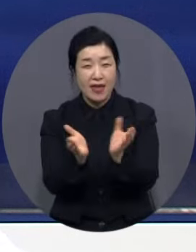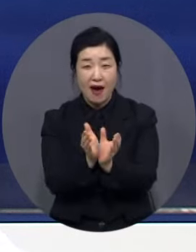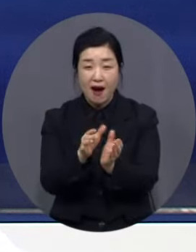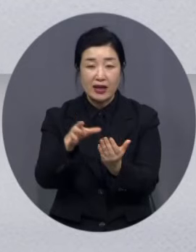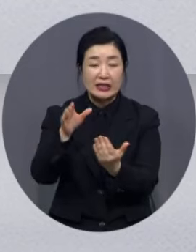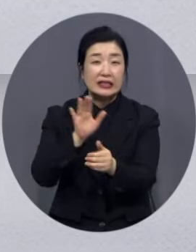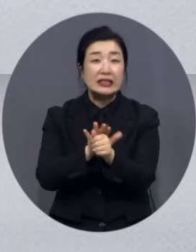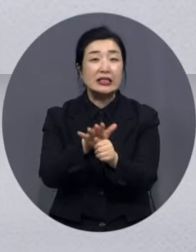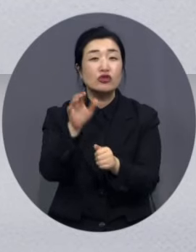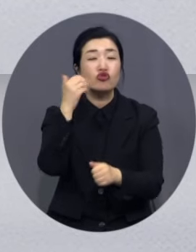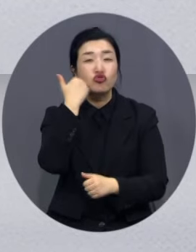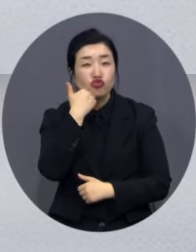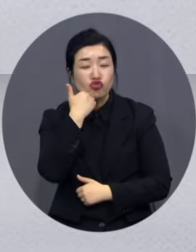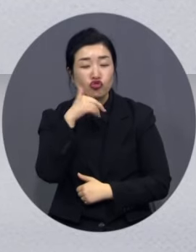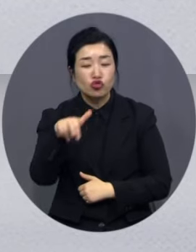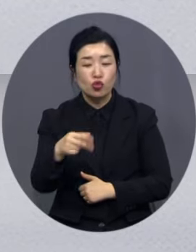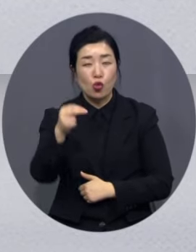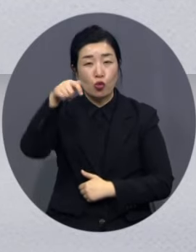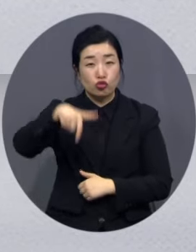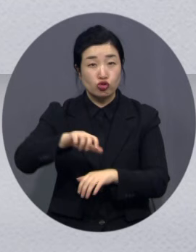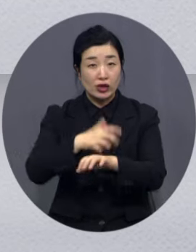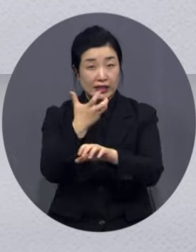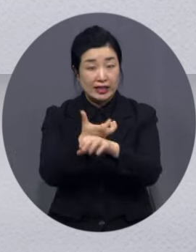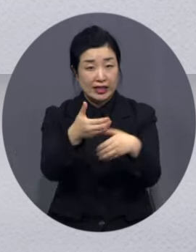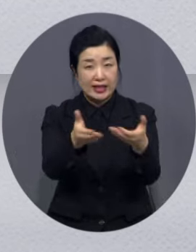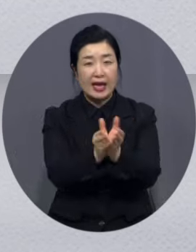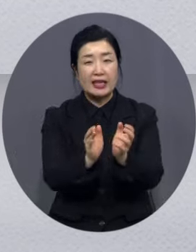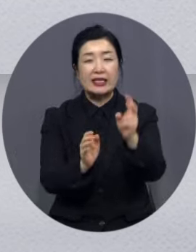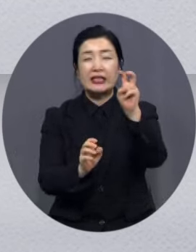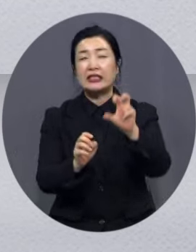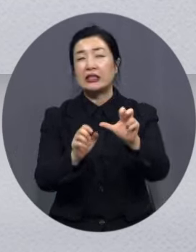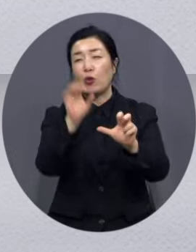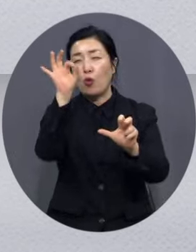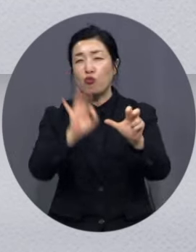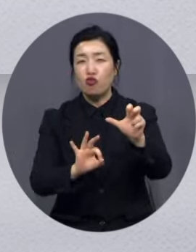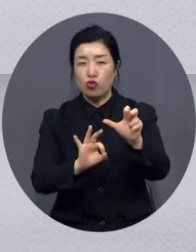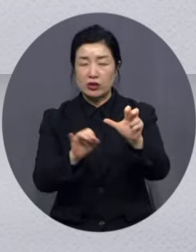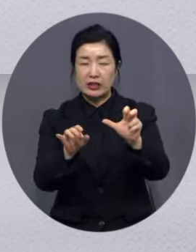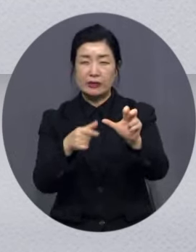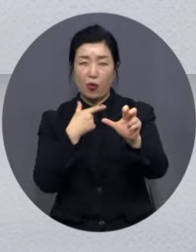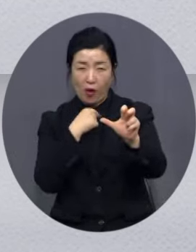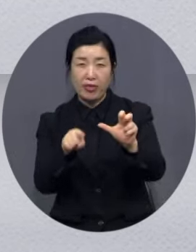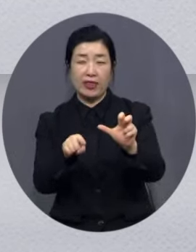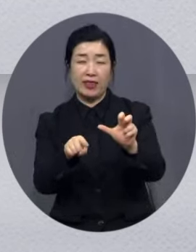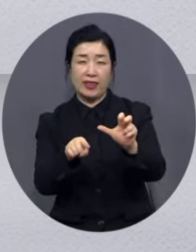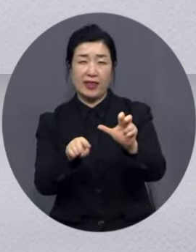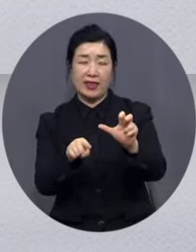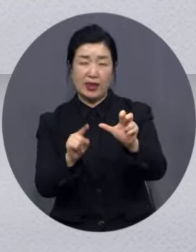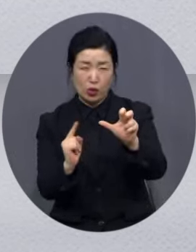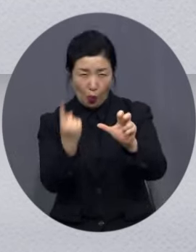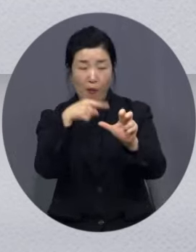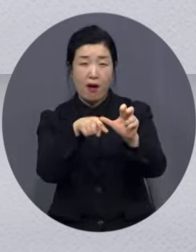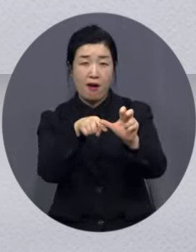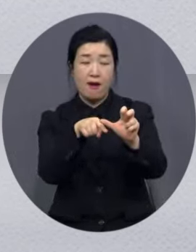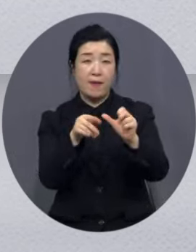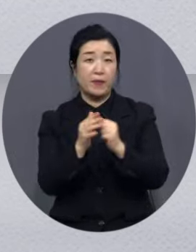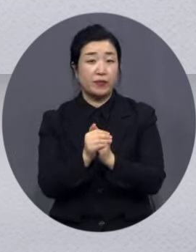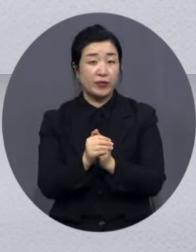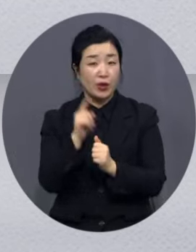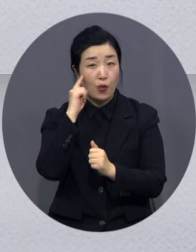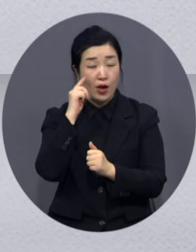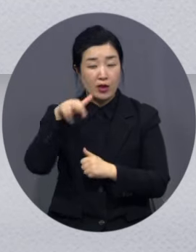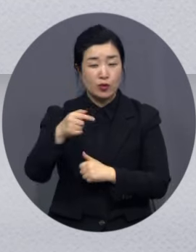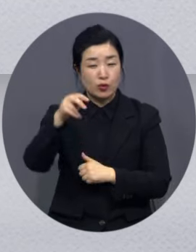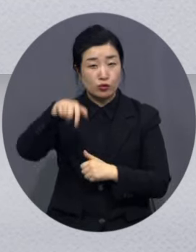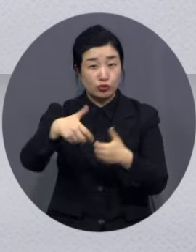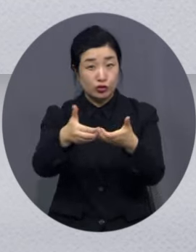살펴보면요 조국 혁신당 지지율이 25% 가장 높은 것으로 나타났습니다 조국 혁신당 지지자들이